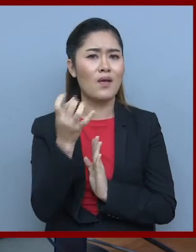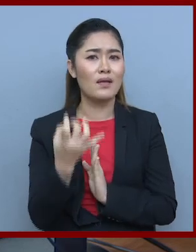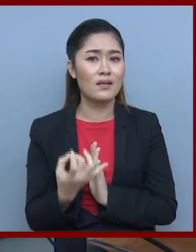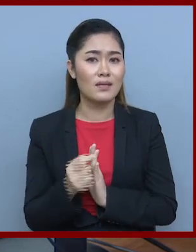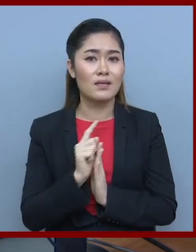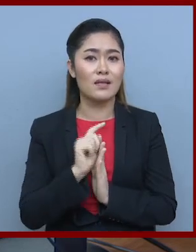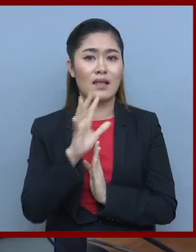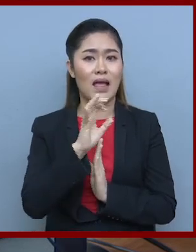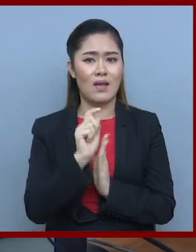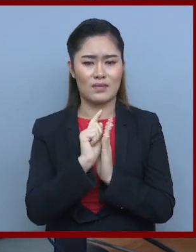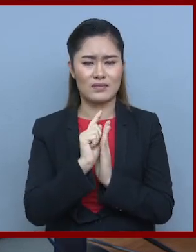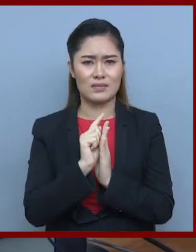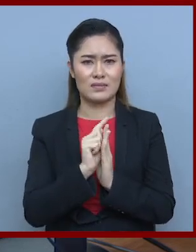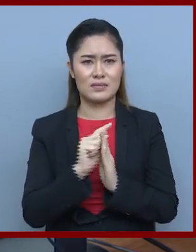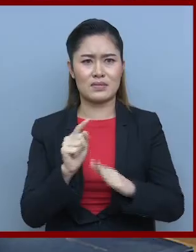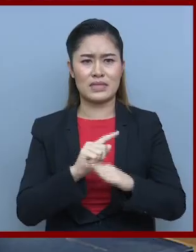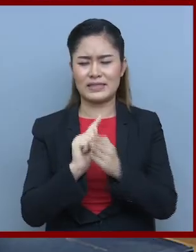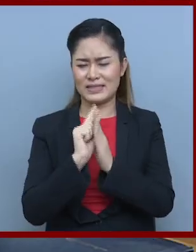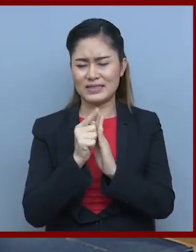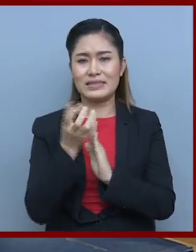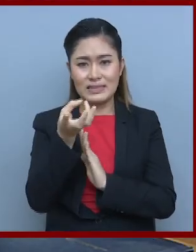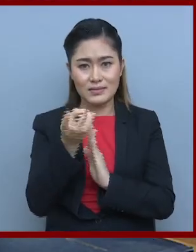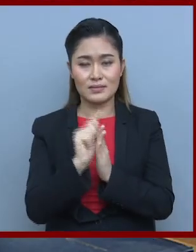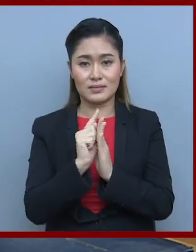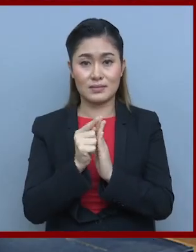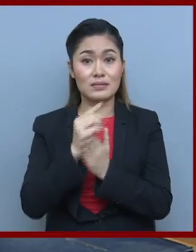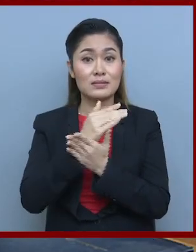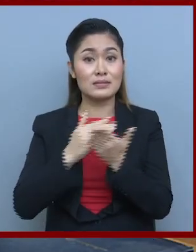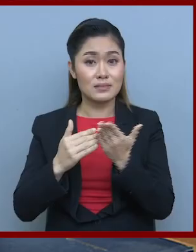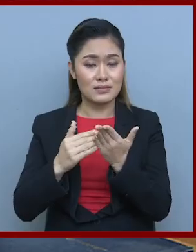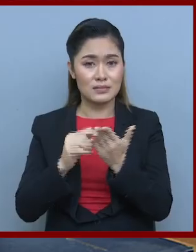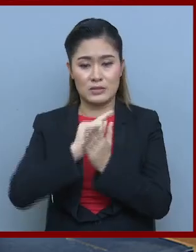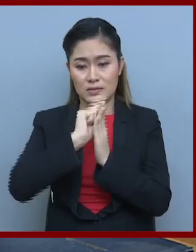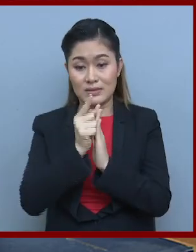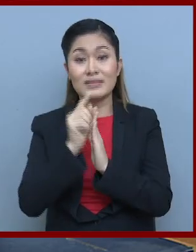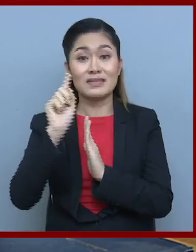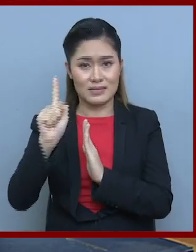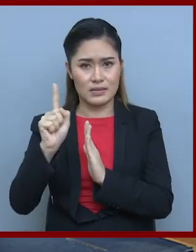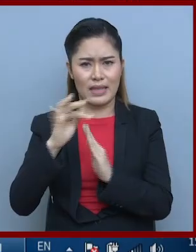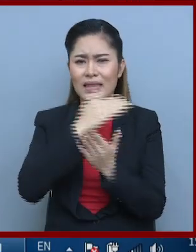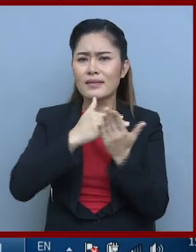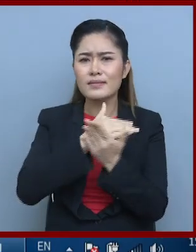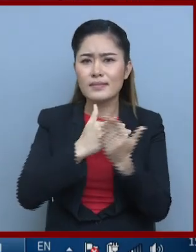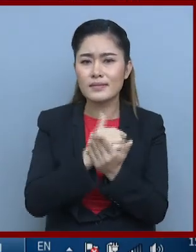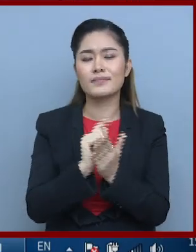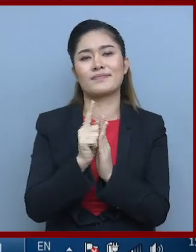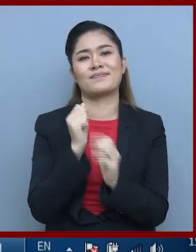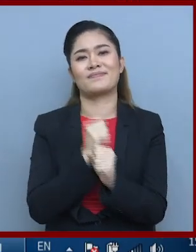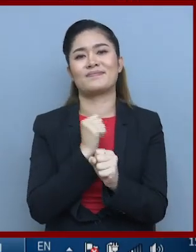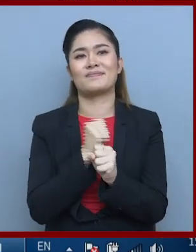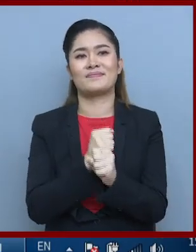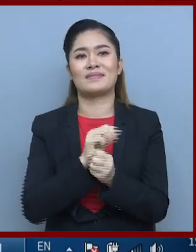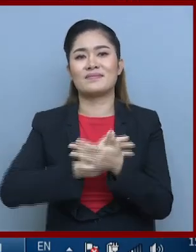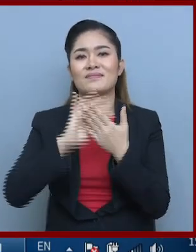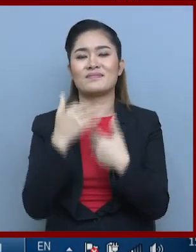ไรครับ500มิลลิเซกหรือทุกๆครึ่งวินาทีเซตให้มันทั้งไทม์เมอร์1แล้วก็ไทม์เมอร์อะไร2นะ